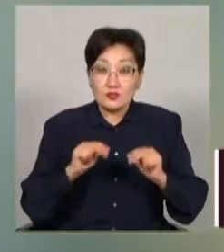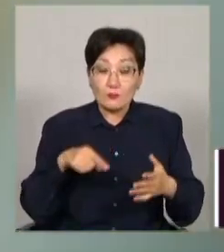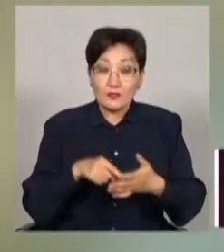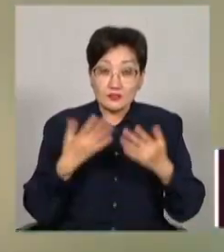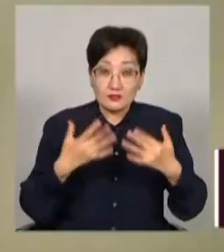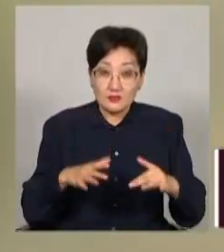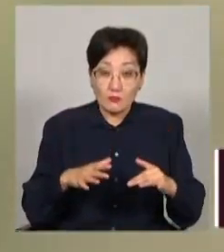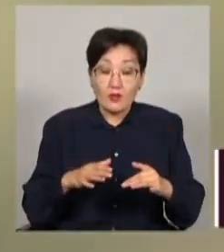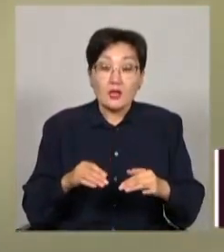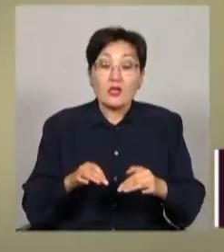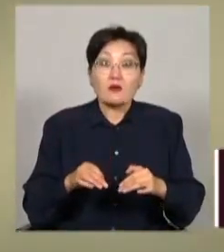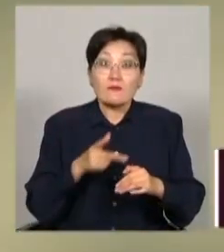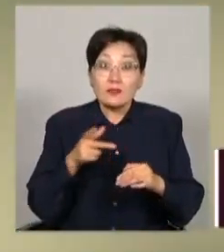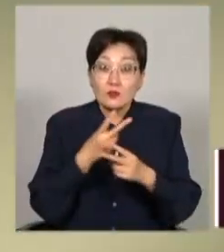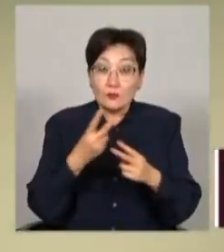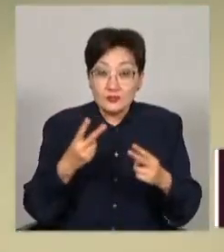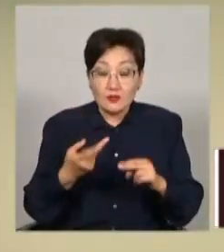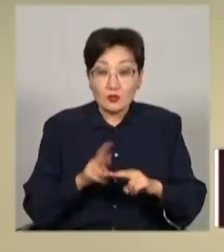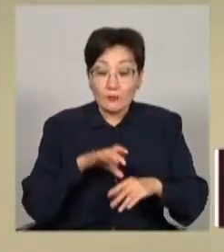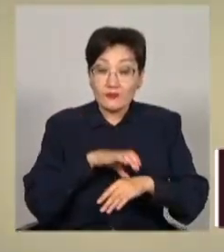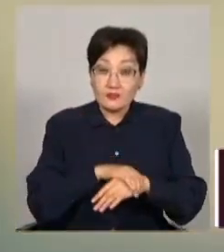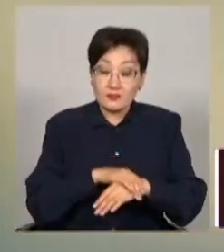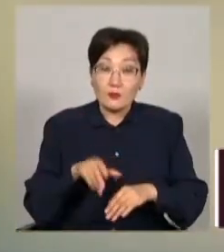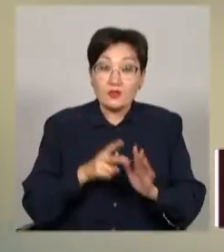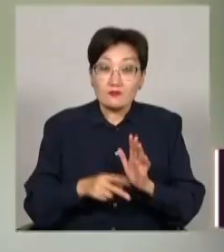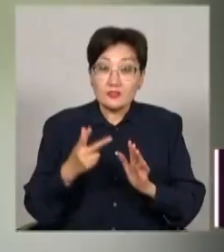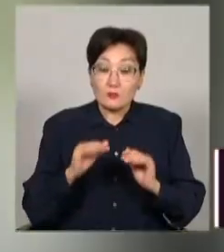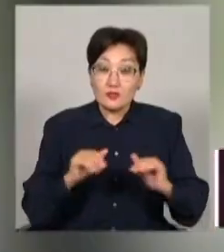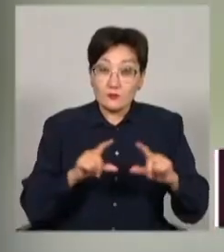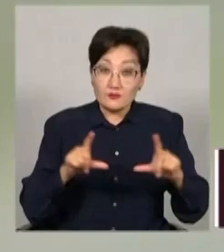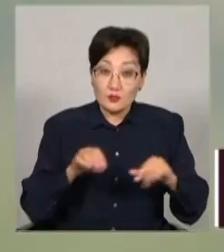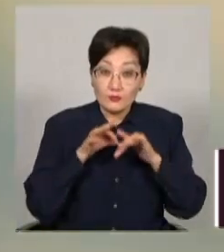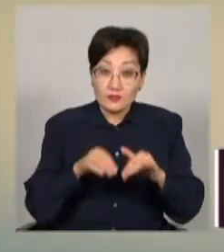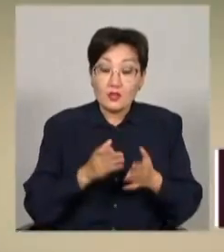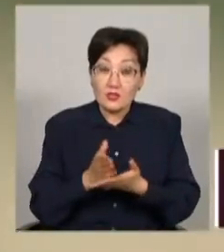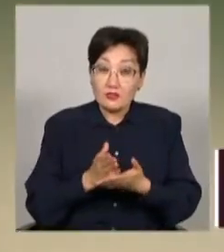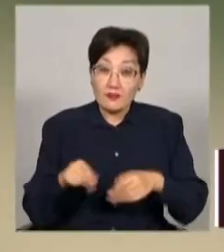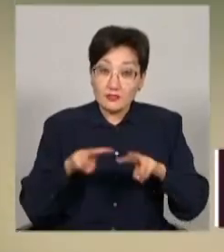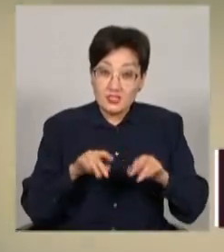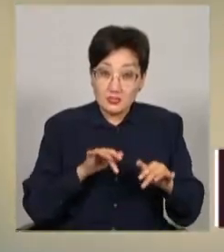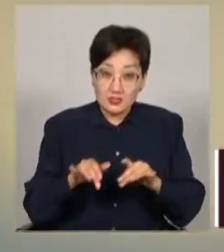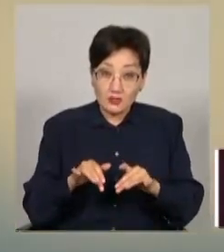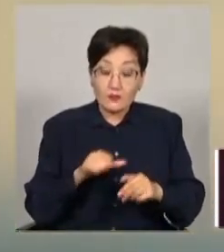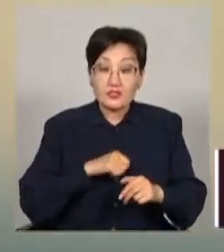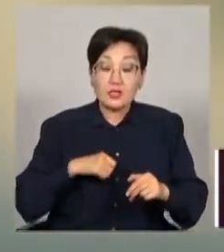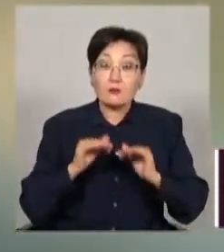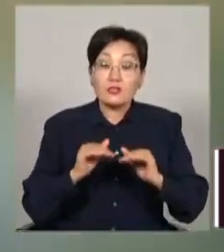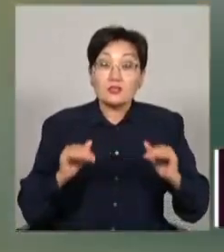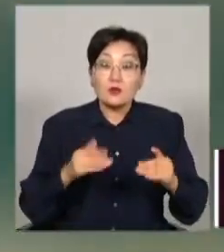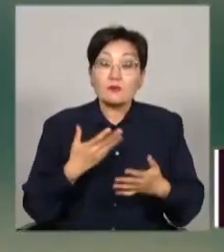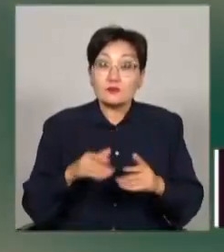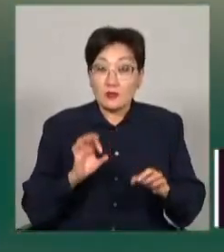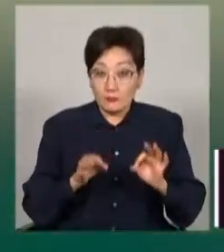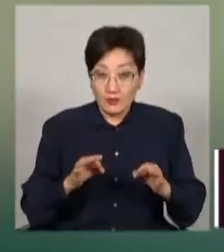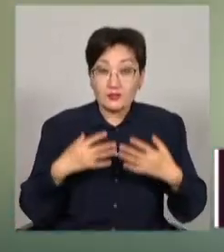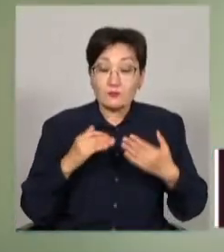уже заинтересовались видеороликам по данному факту в семьдесят третьем детсаду провели служебное расследование сами дошколят а в порядке